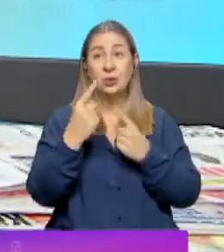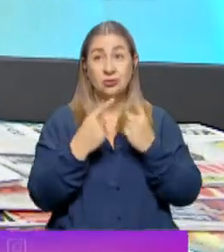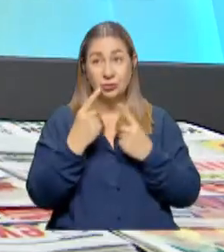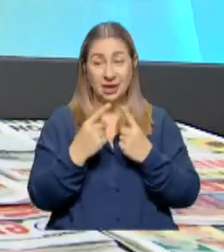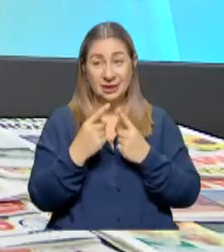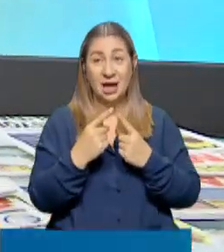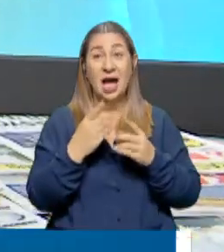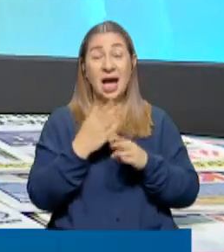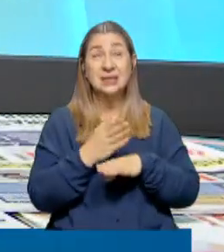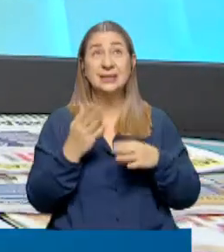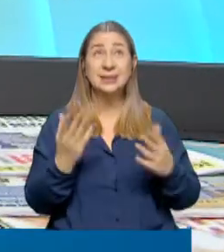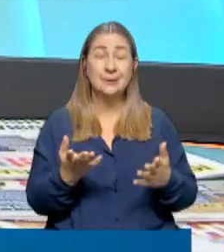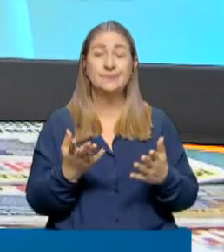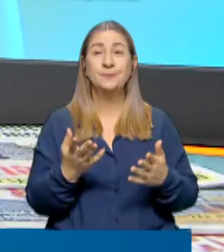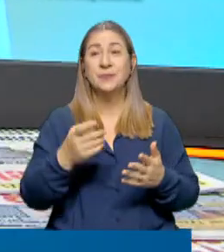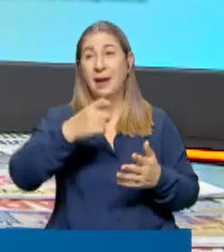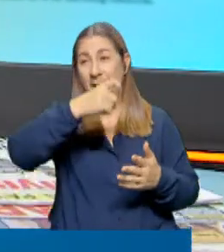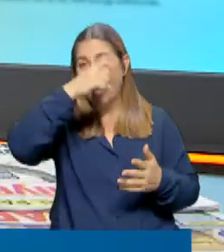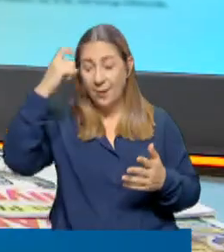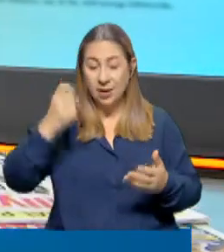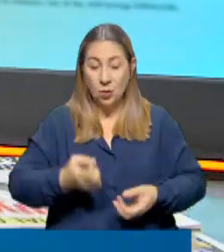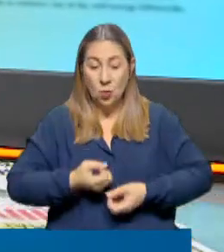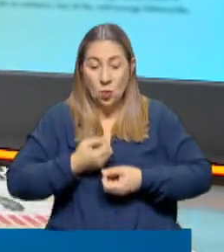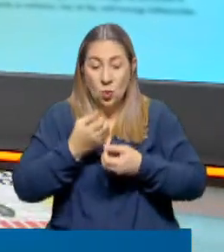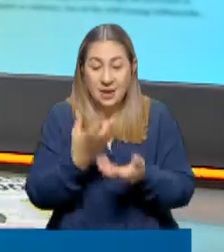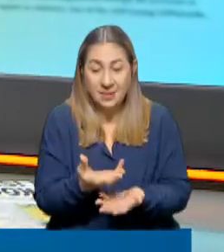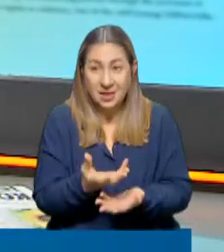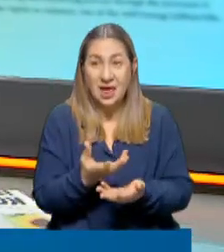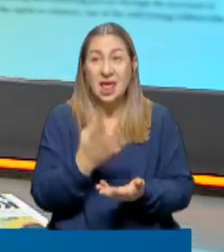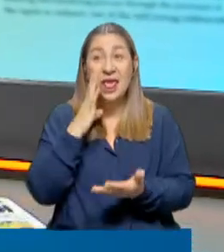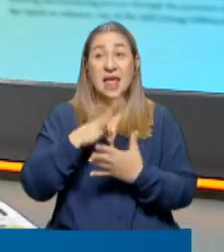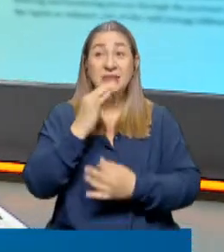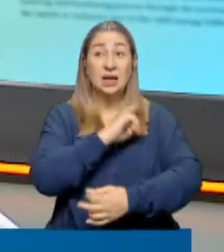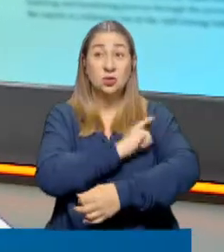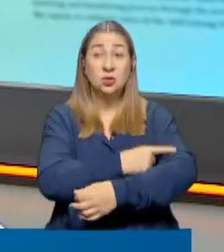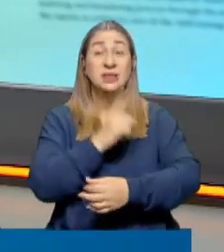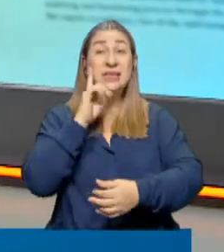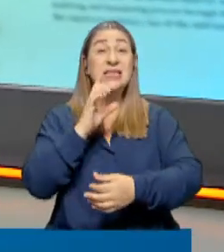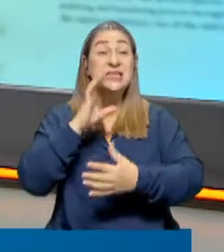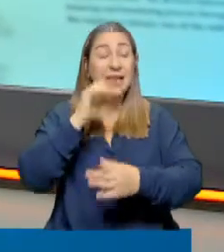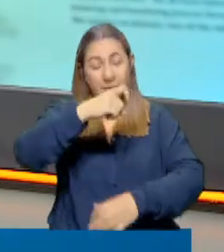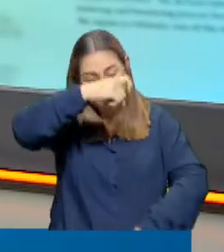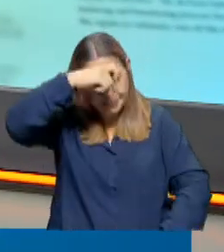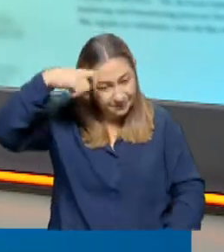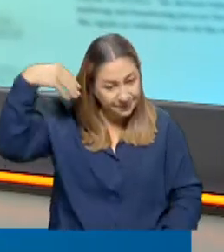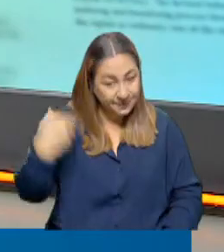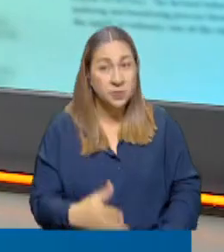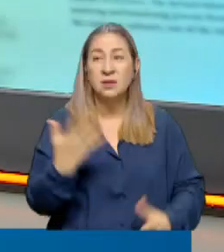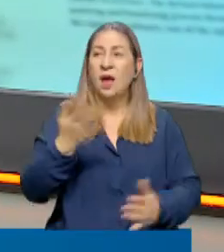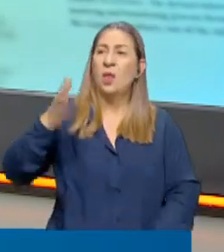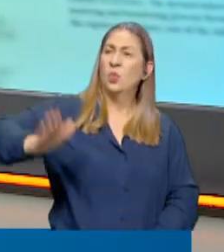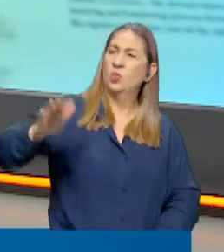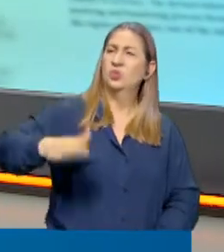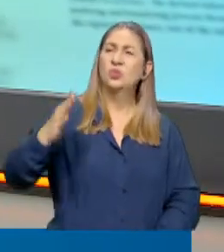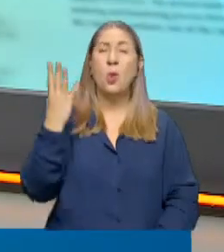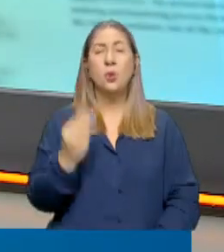konuşurken aslında emeğin, üretimin, insan gücünün, insan alın terinin ne kadar ucuz